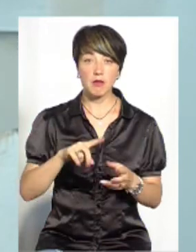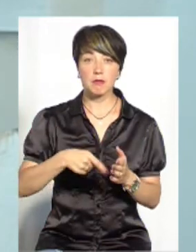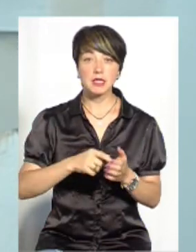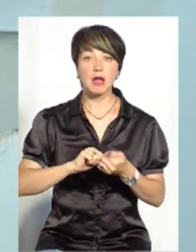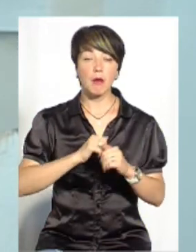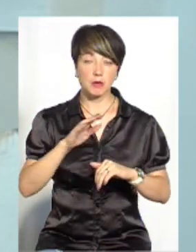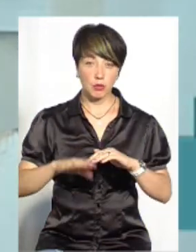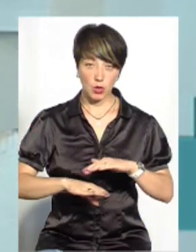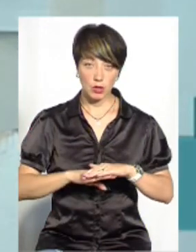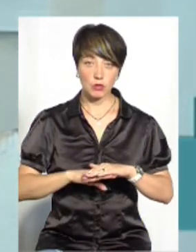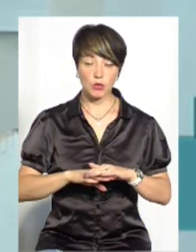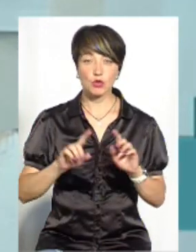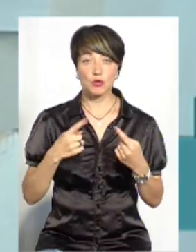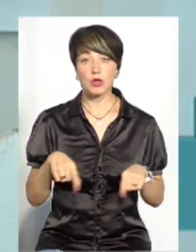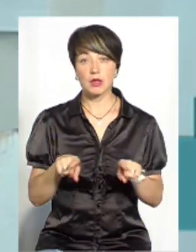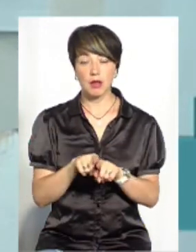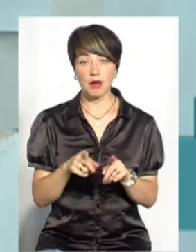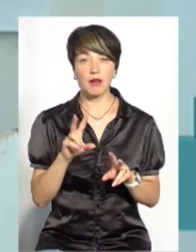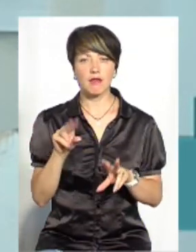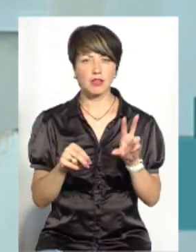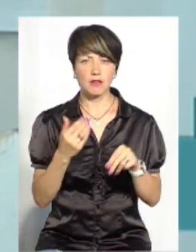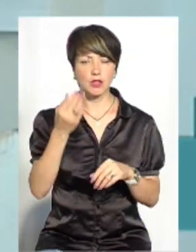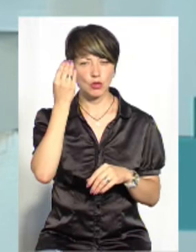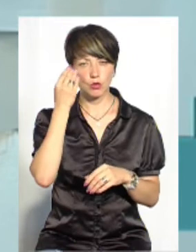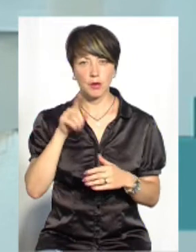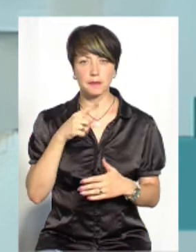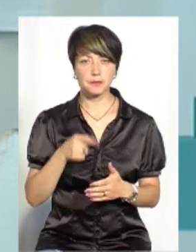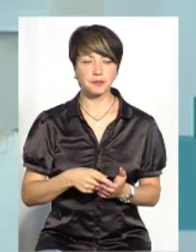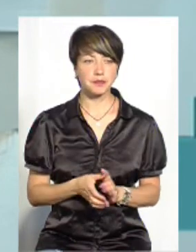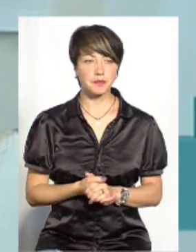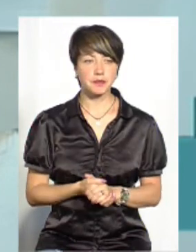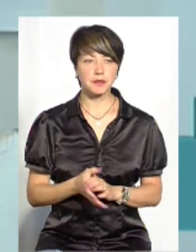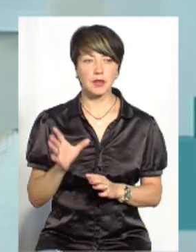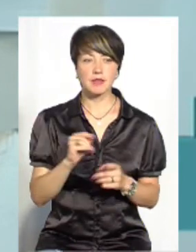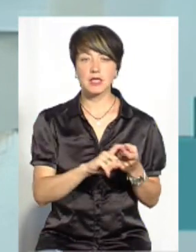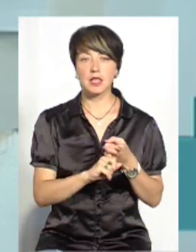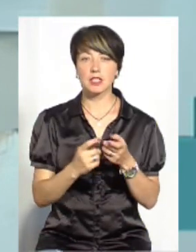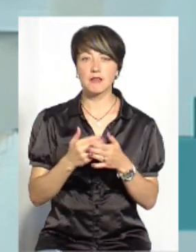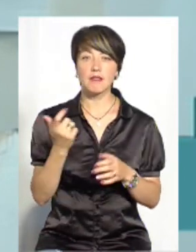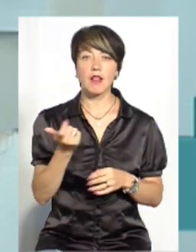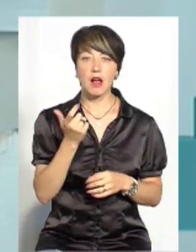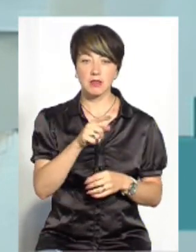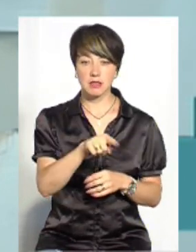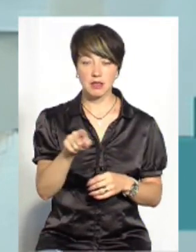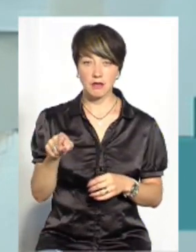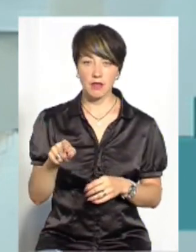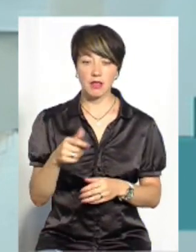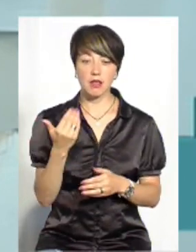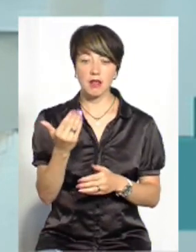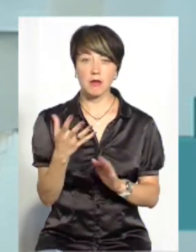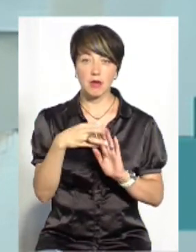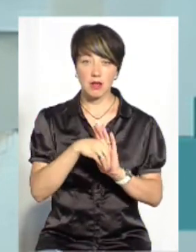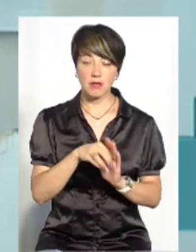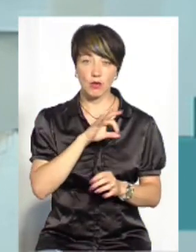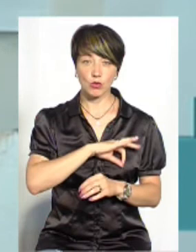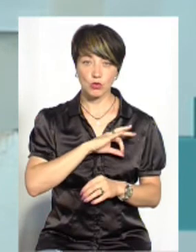місті Кам'янці-Подільському. А чому так? Як ви гадаєте? Просто ваша думка. Все залежить від власника. Від власника, на балансі якого,